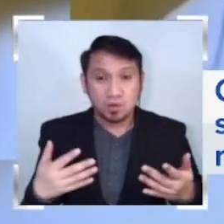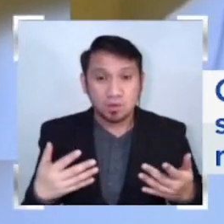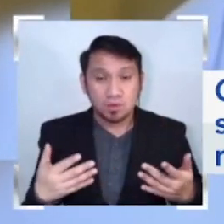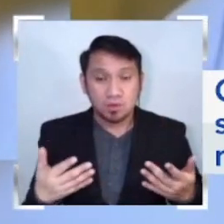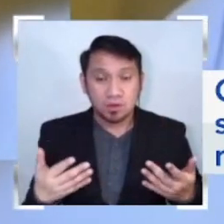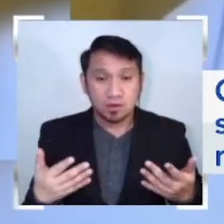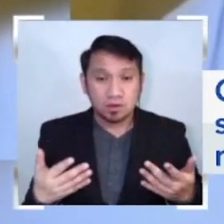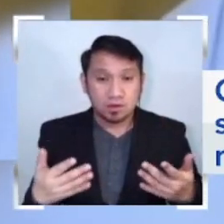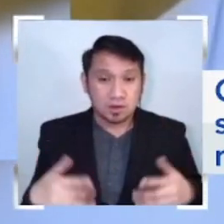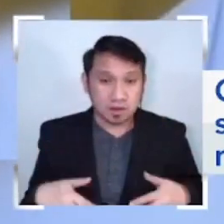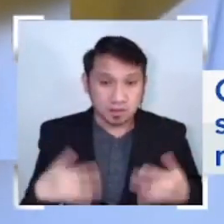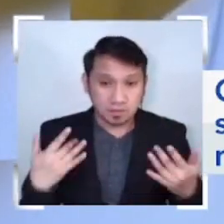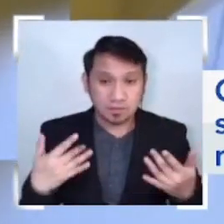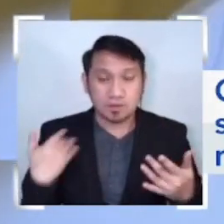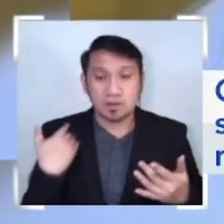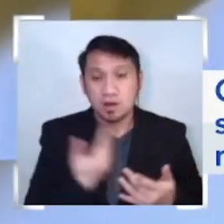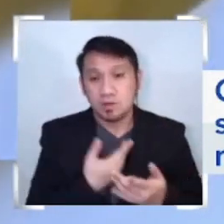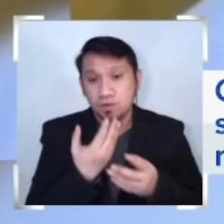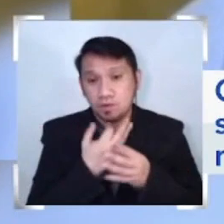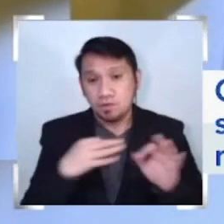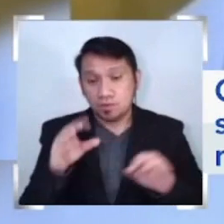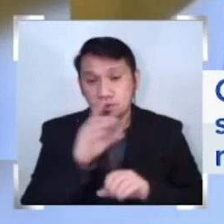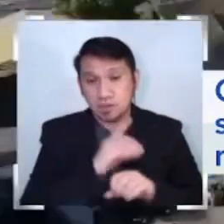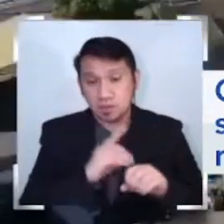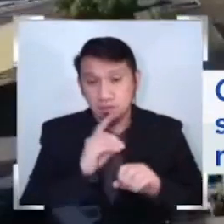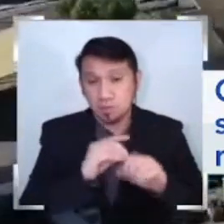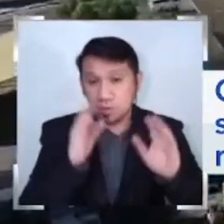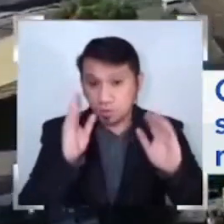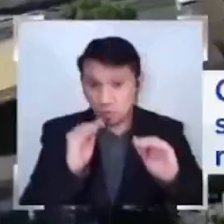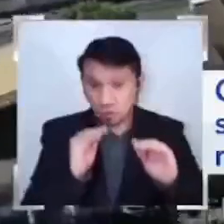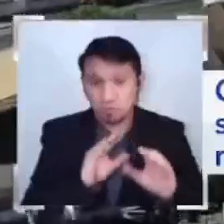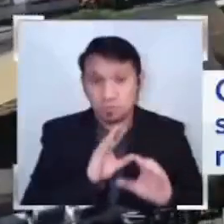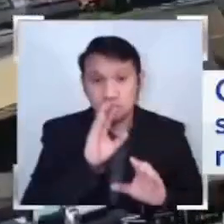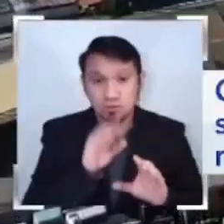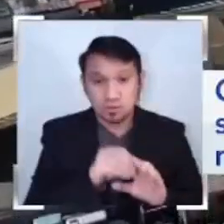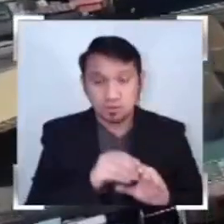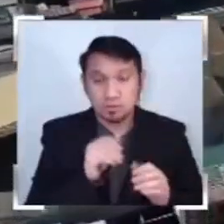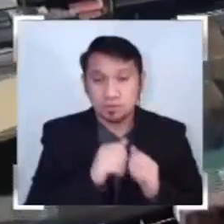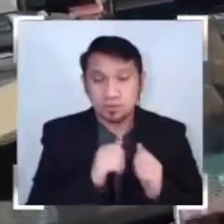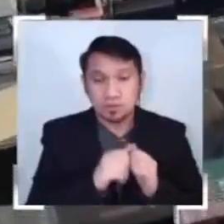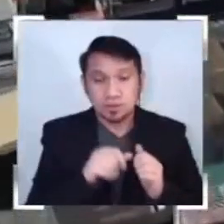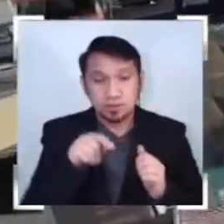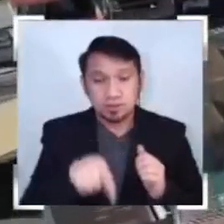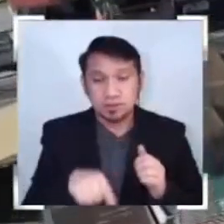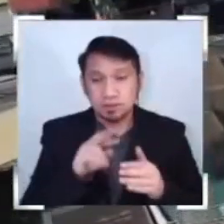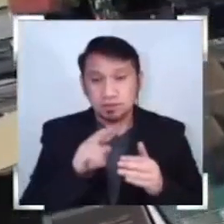demokrasya. Sana ho, makilahok tayo. Dito nakataga sa bato. Ivan Merina, GMA News.